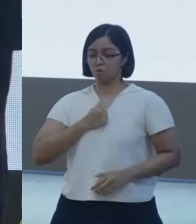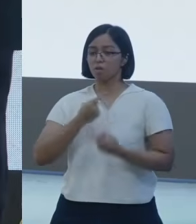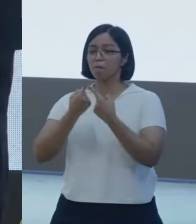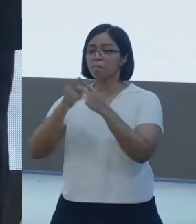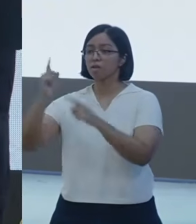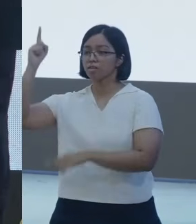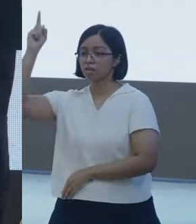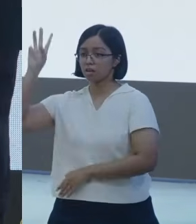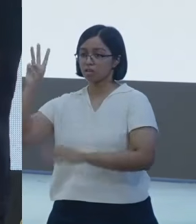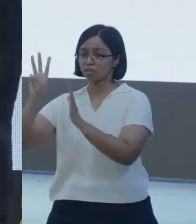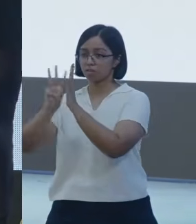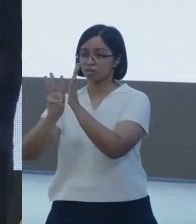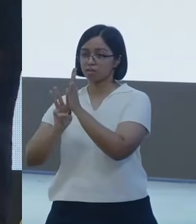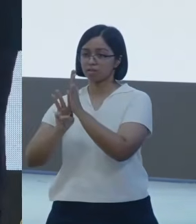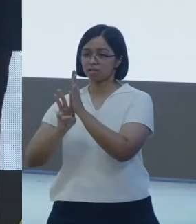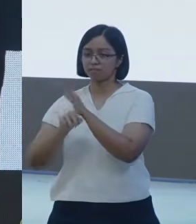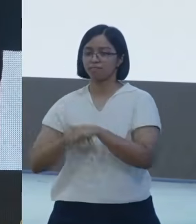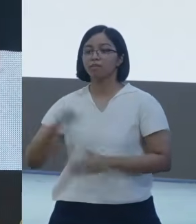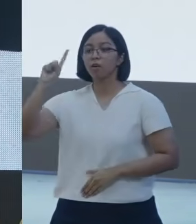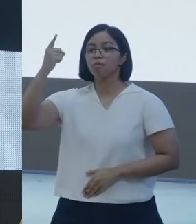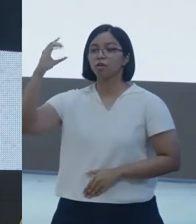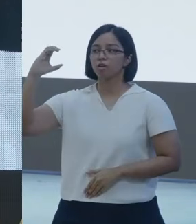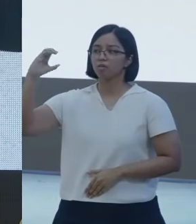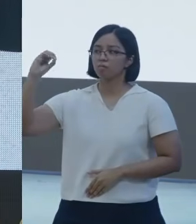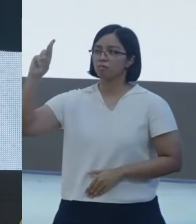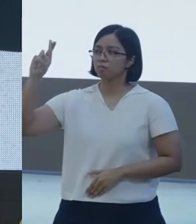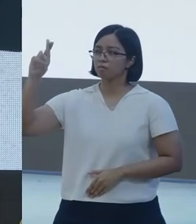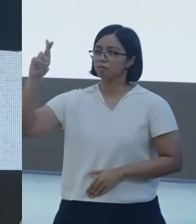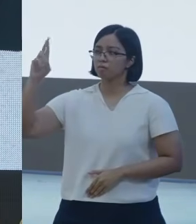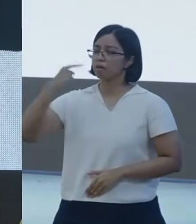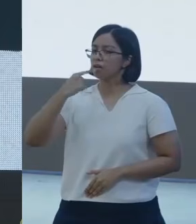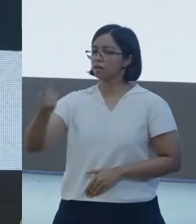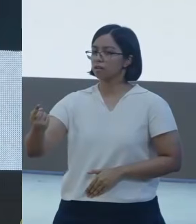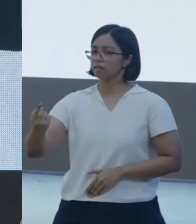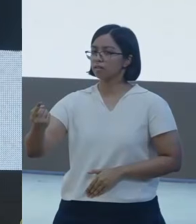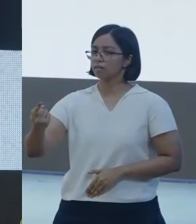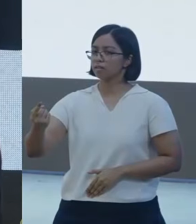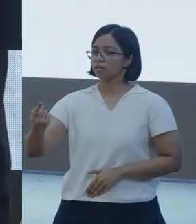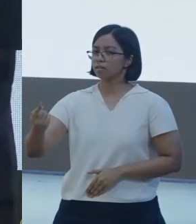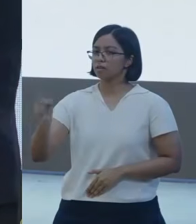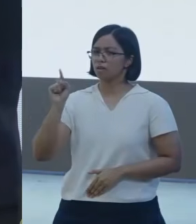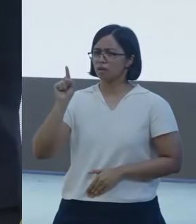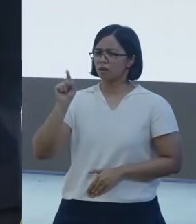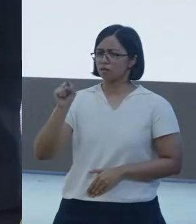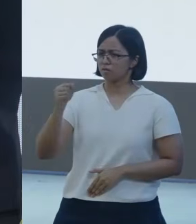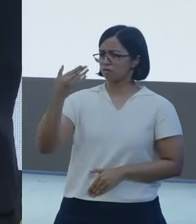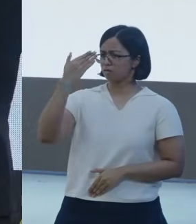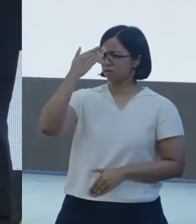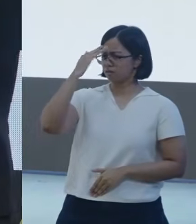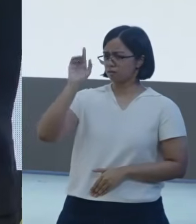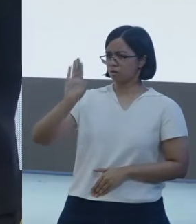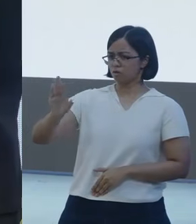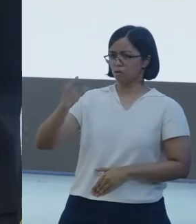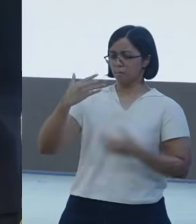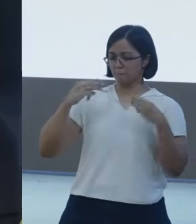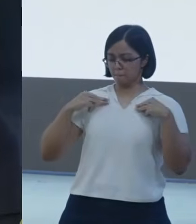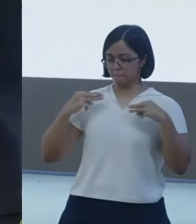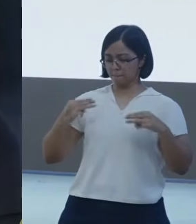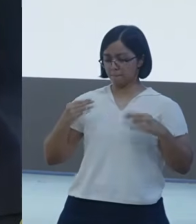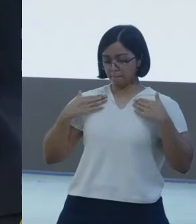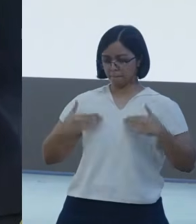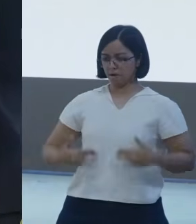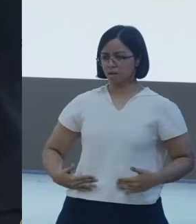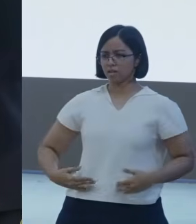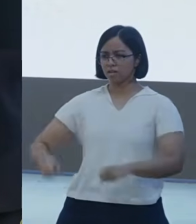sa 1 Corinthians chapter 6 verses 19 to 20, or do you not know that your body is a temple of the